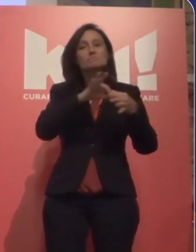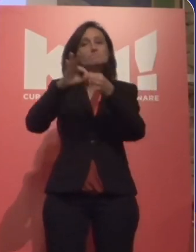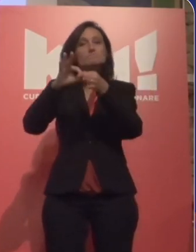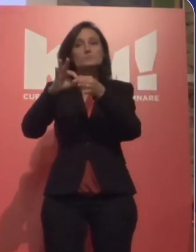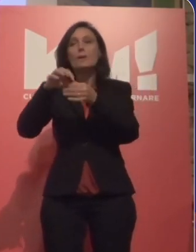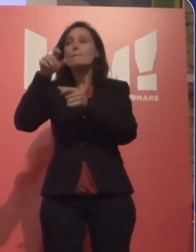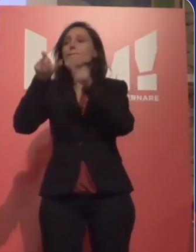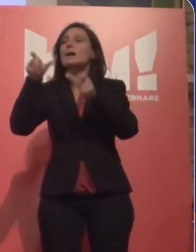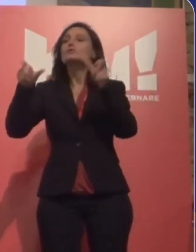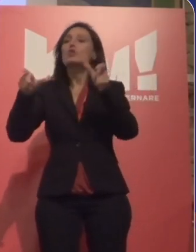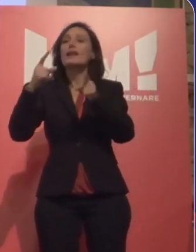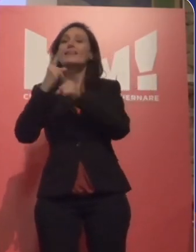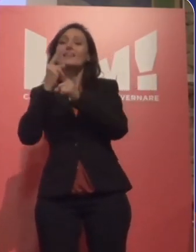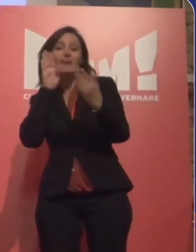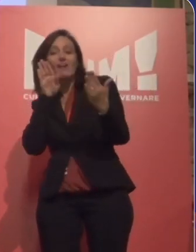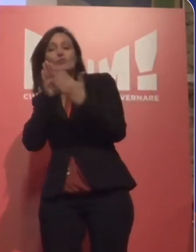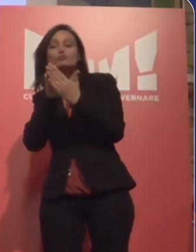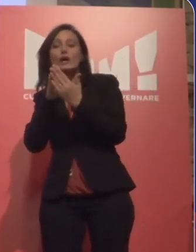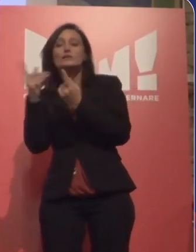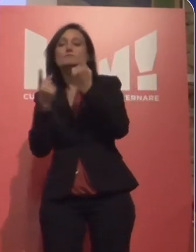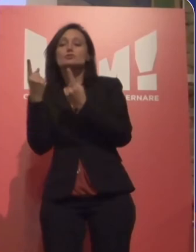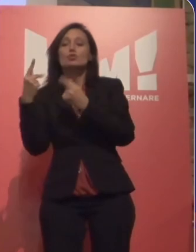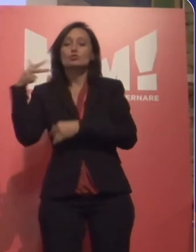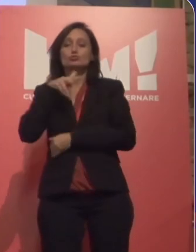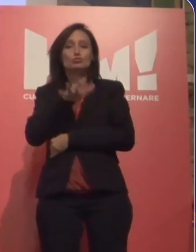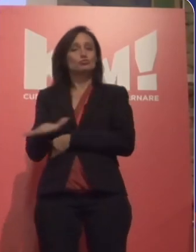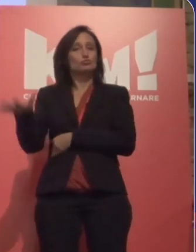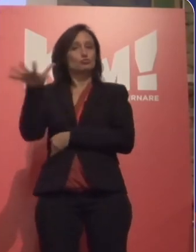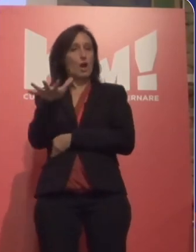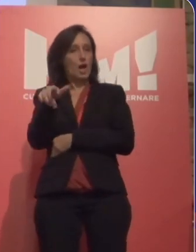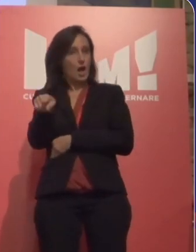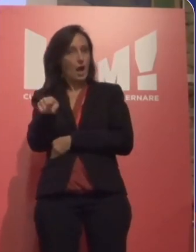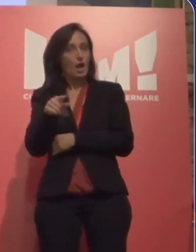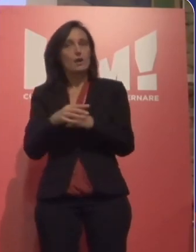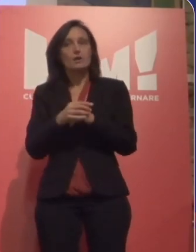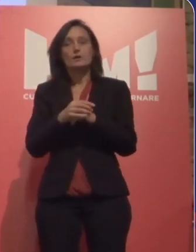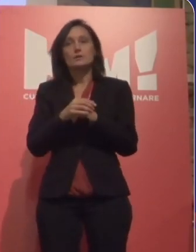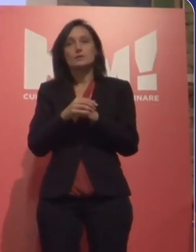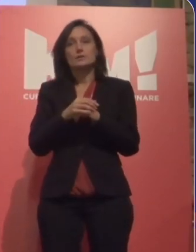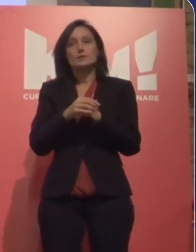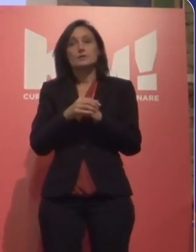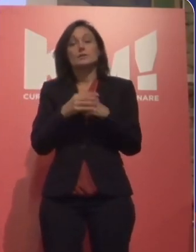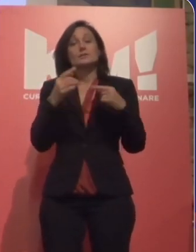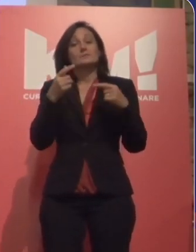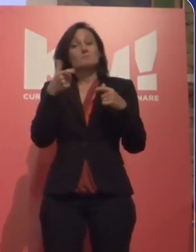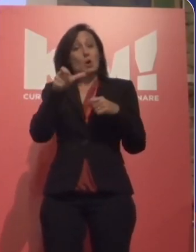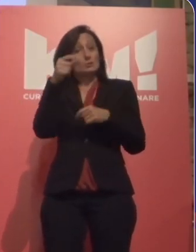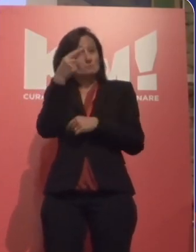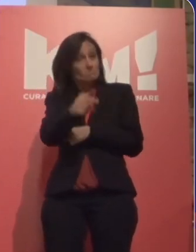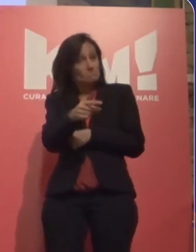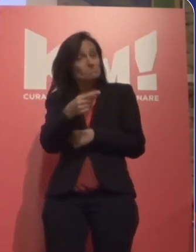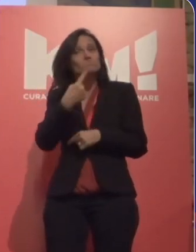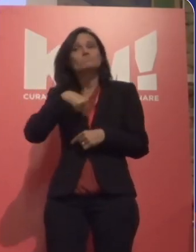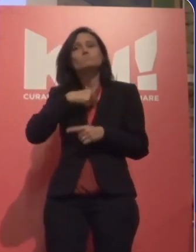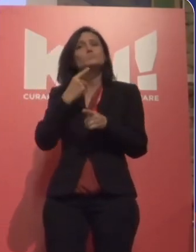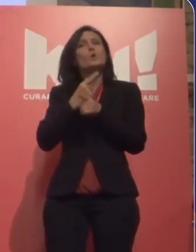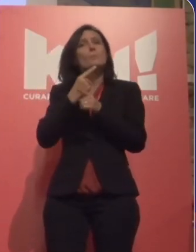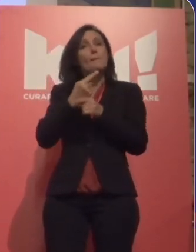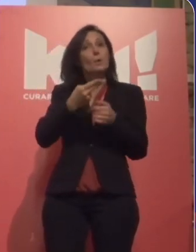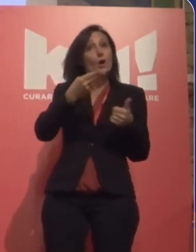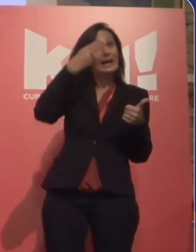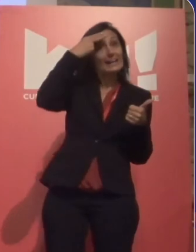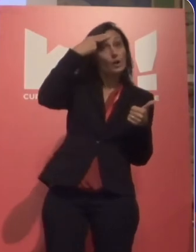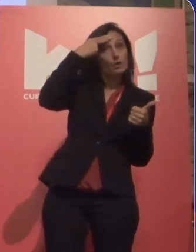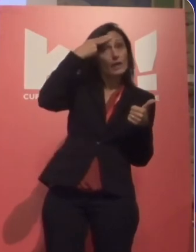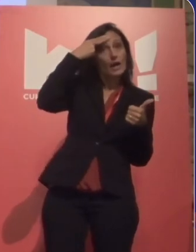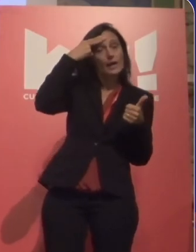persone ed è per questo che credo che noi dobbiamo ricordare e immaginare che è